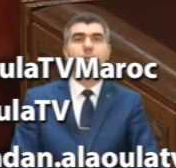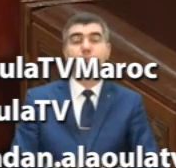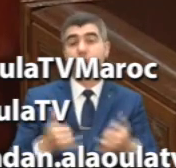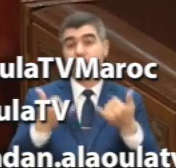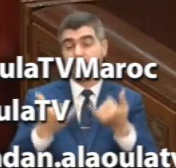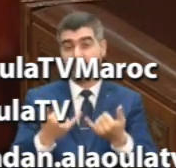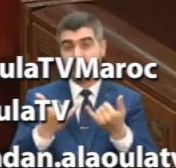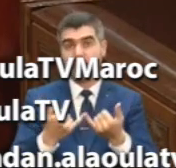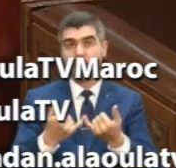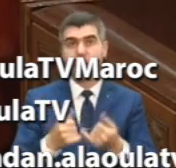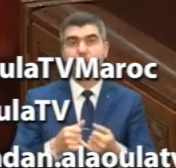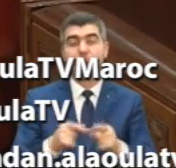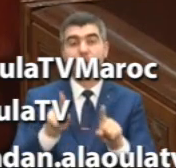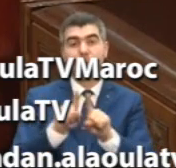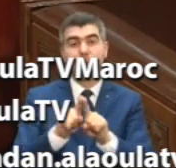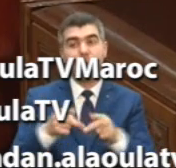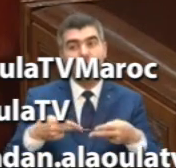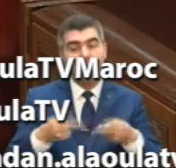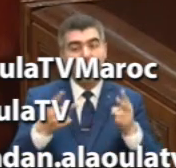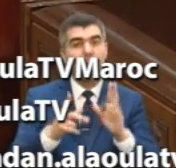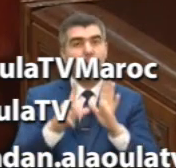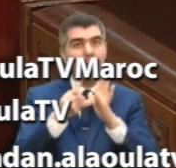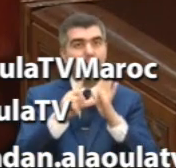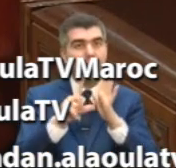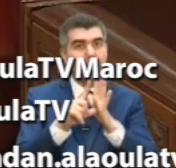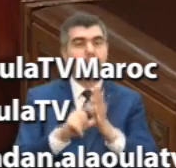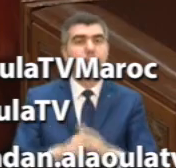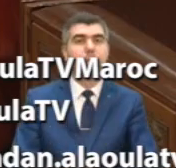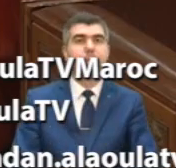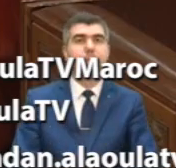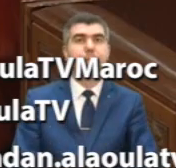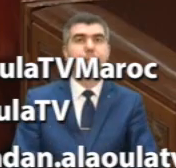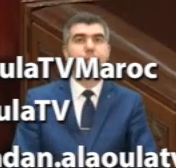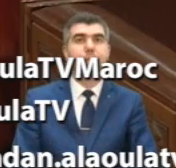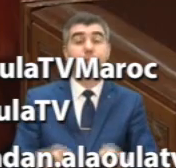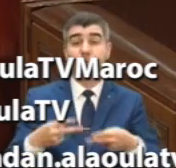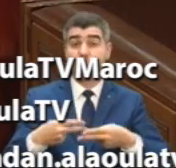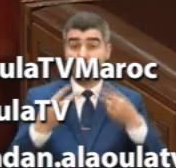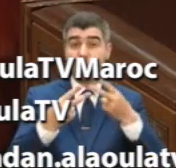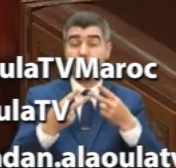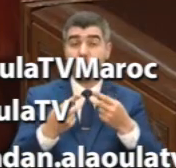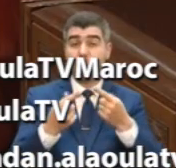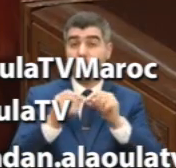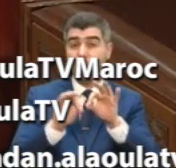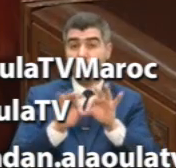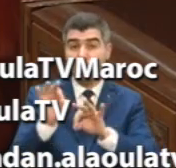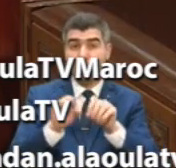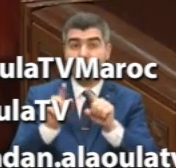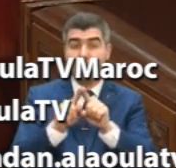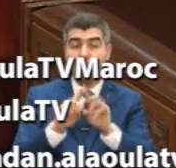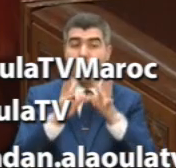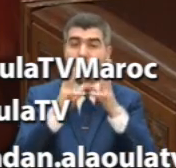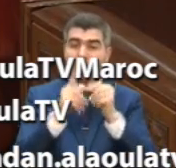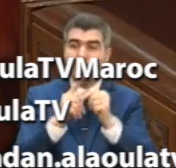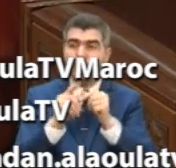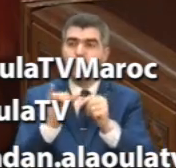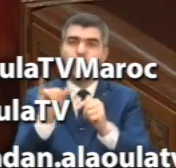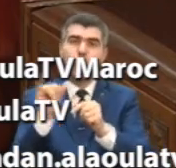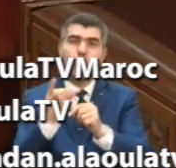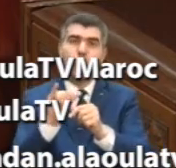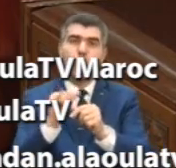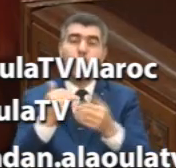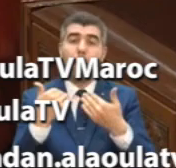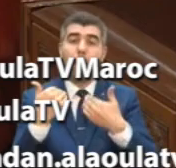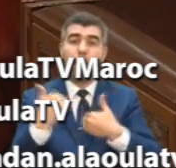والآن نحن في إطار تنزيل هذا القانون، أولا بإطلاق دراسة حول نظام تقييم الإعاقة باش